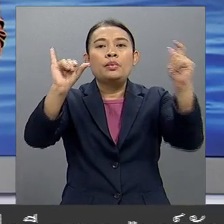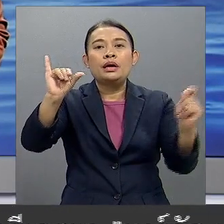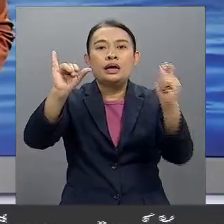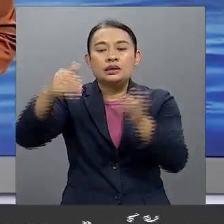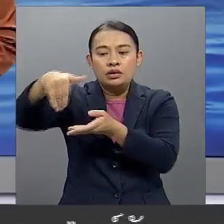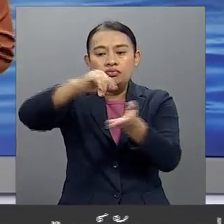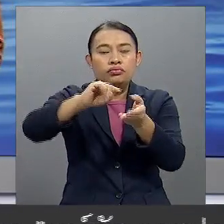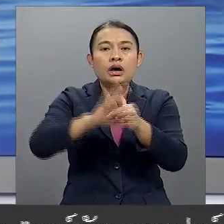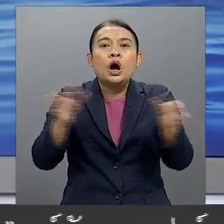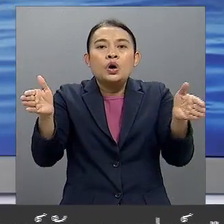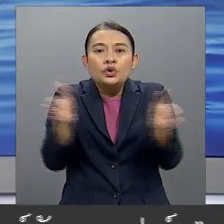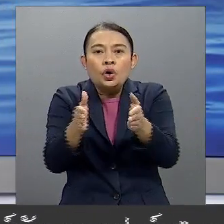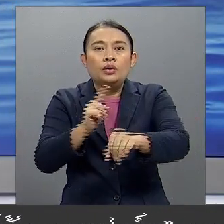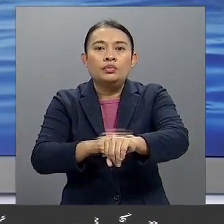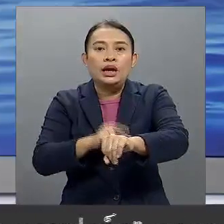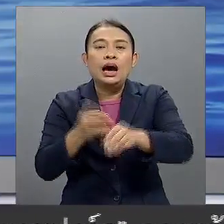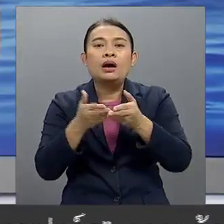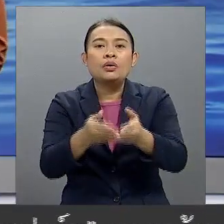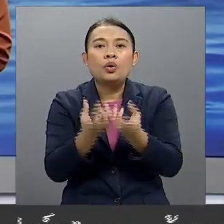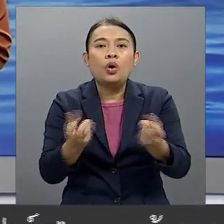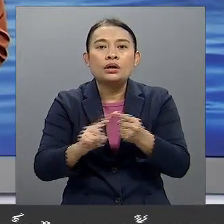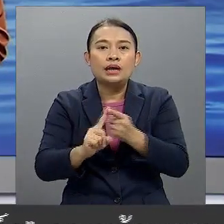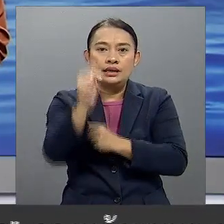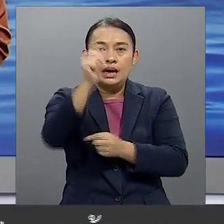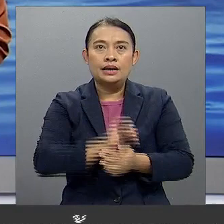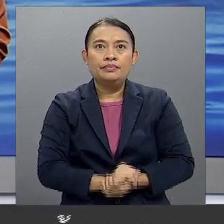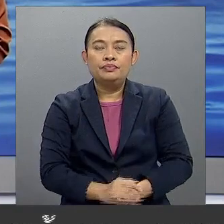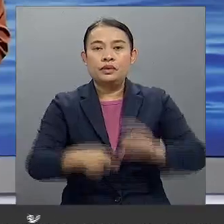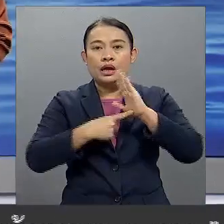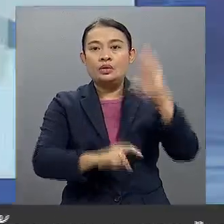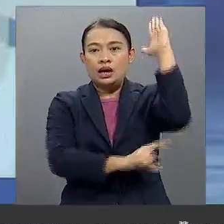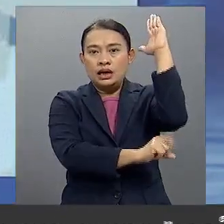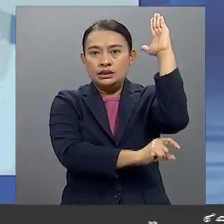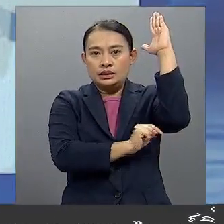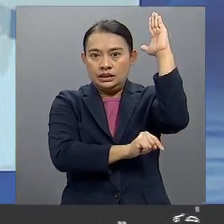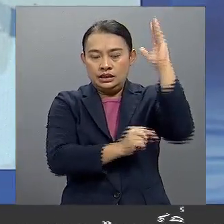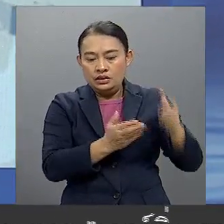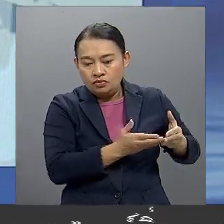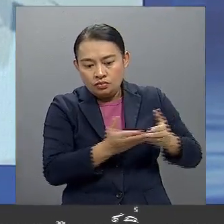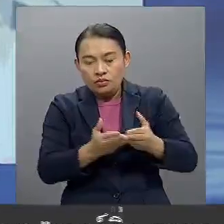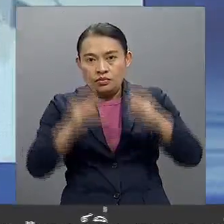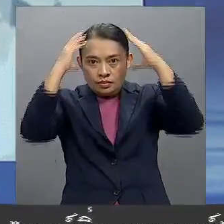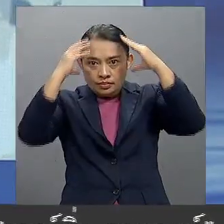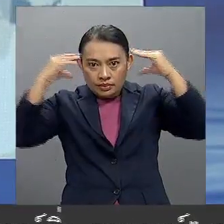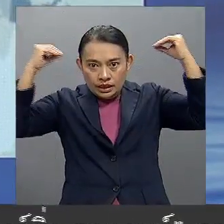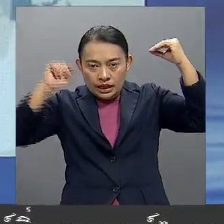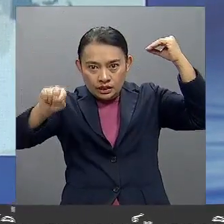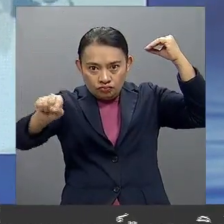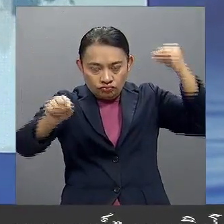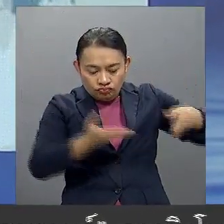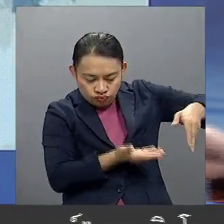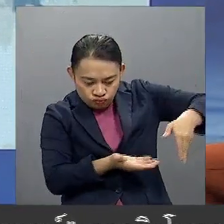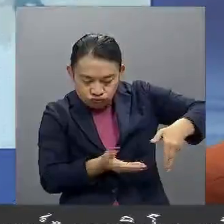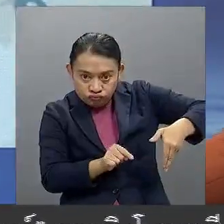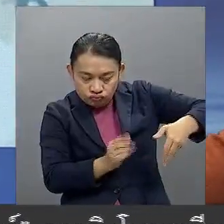างค่ะการเดินเหลือระหว่างสิคโปรไปที่เมองรัฐดามประเทศเททแลนด์ถ้าหากไม่ใช้ทางลัตรต้องไป